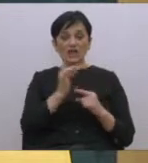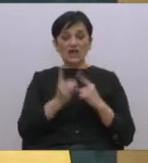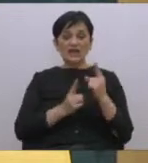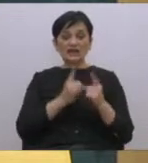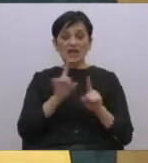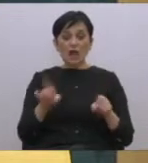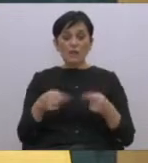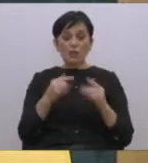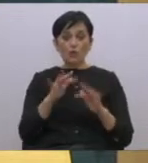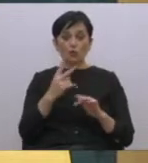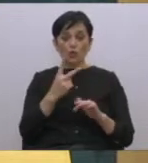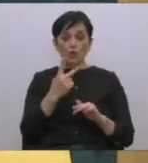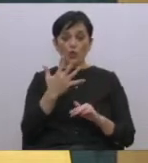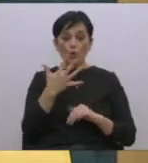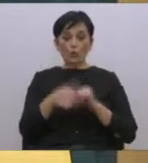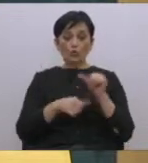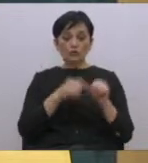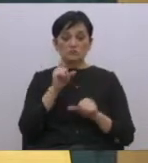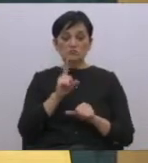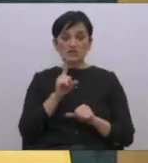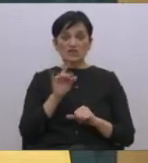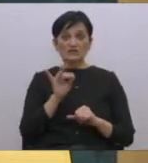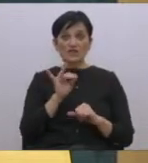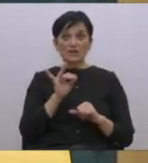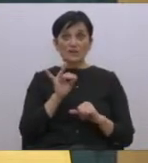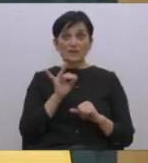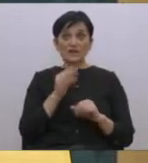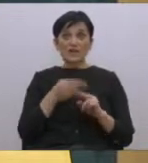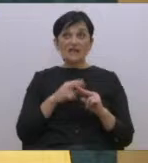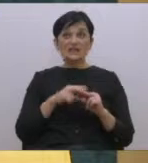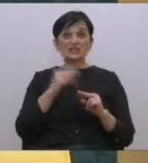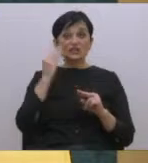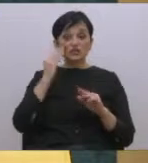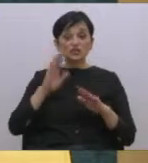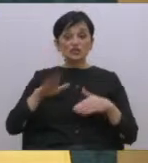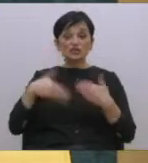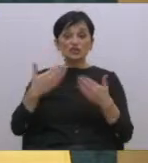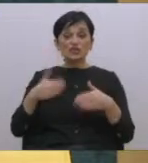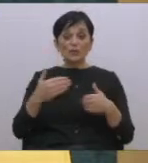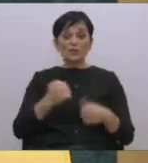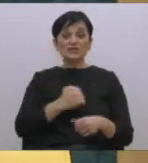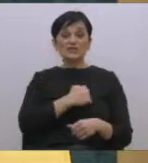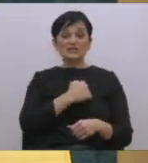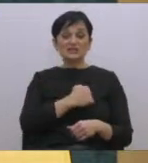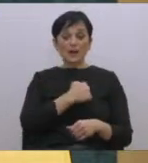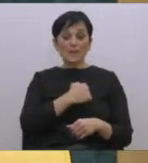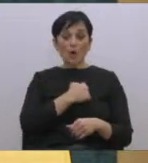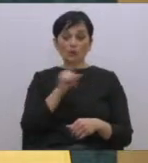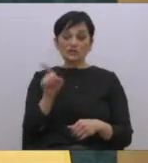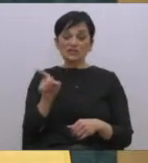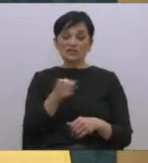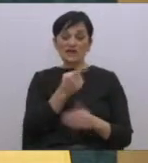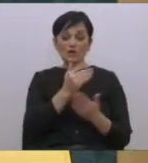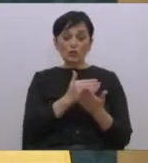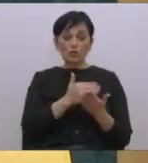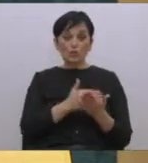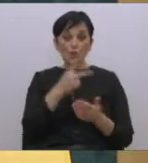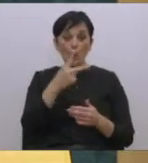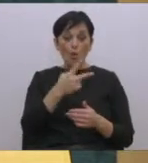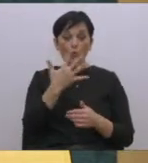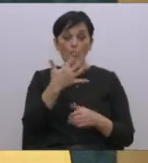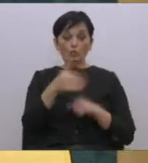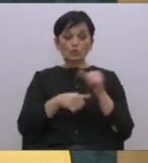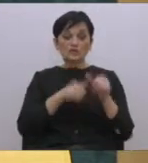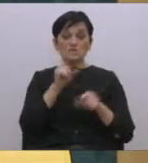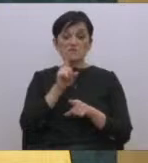horțiel deba oriatas od dahutitles pirueli ianuritan, da is variație miracari samfedro savaldebulo samsahuris gaulis, es programe bi oriatas od dahutitles